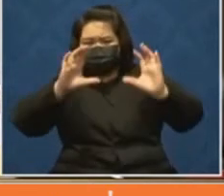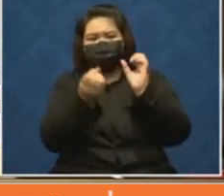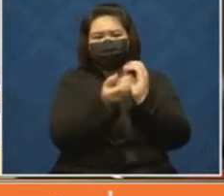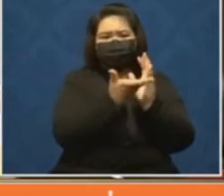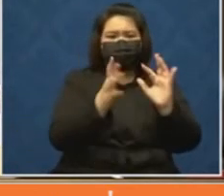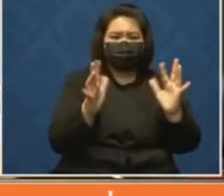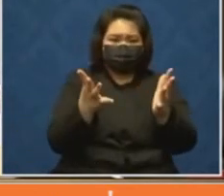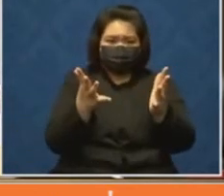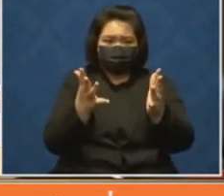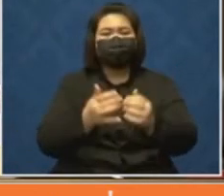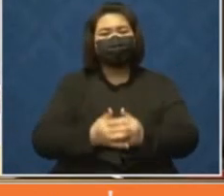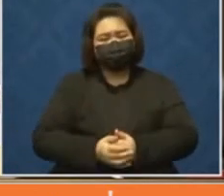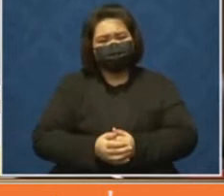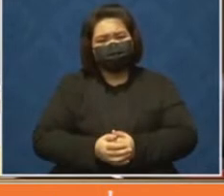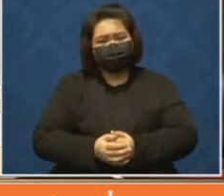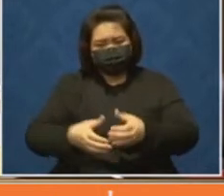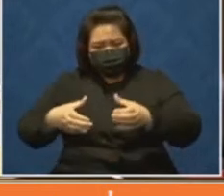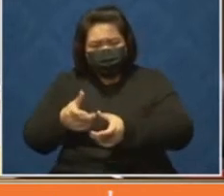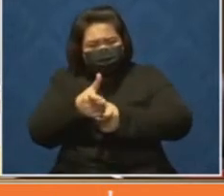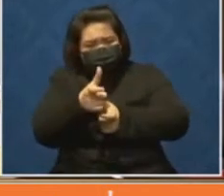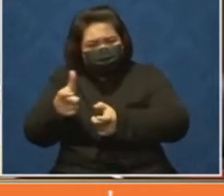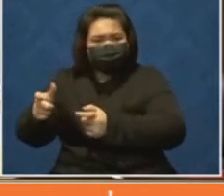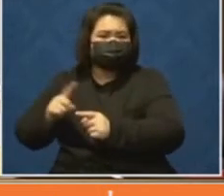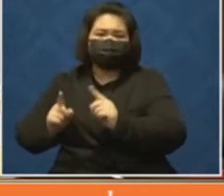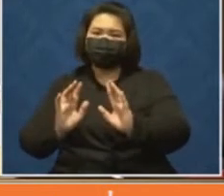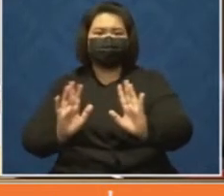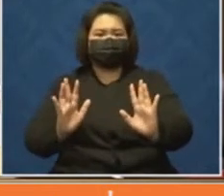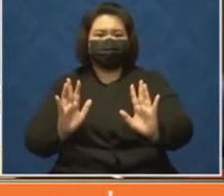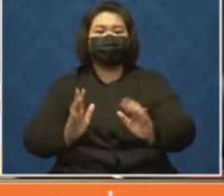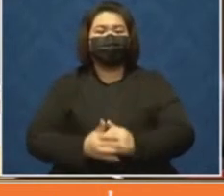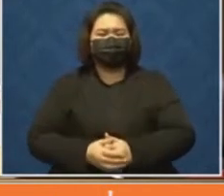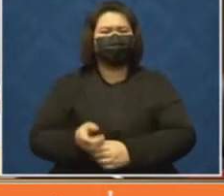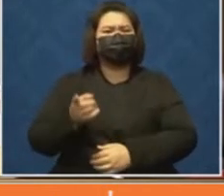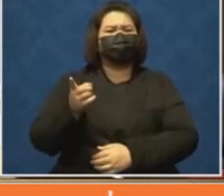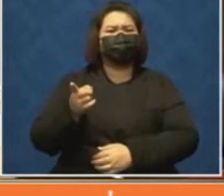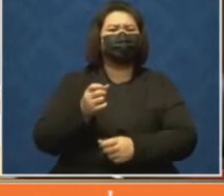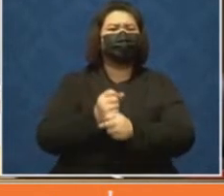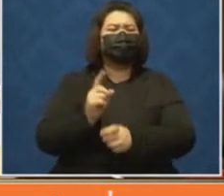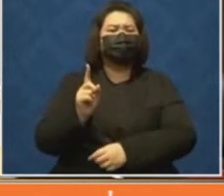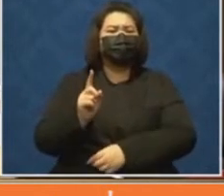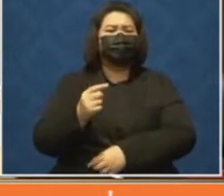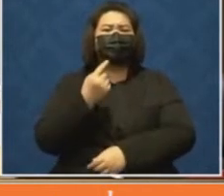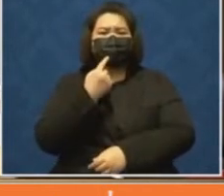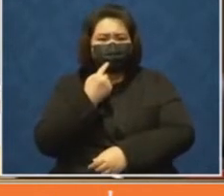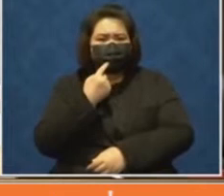ถามกแบ